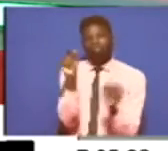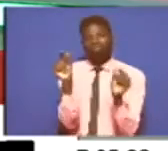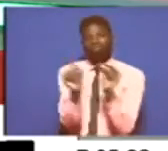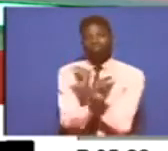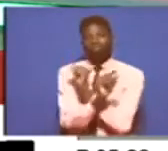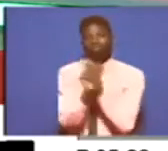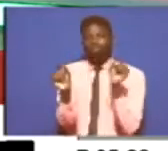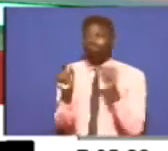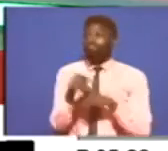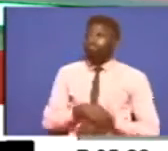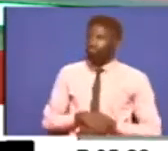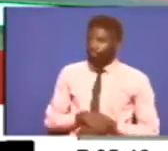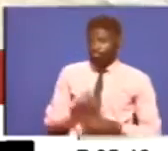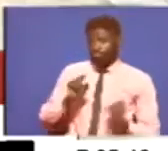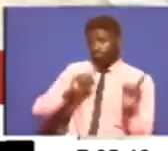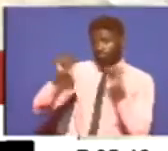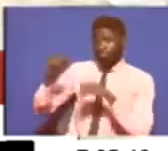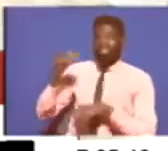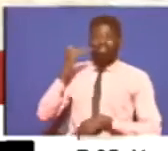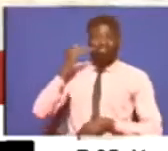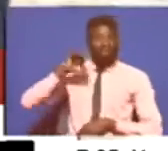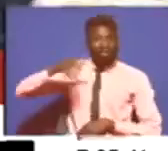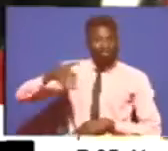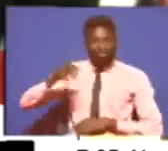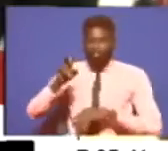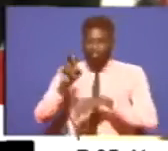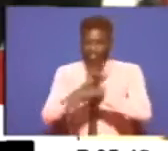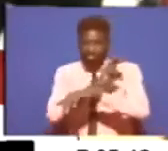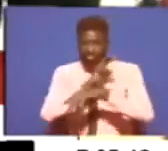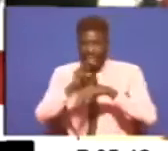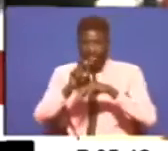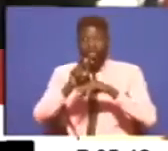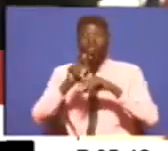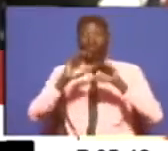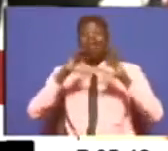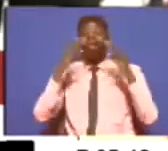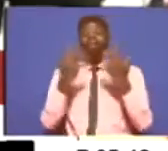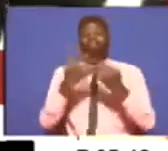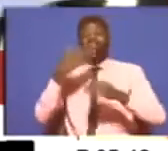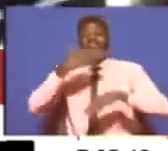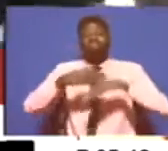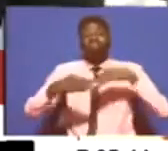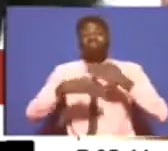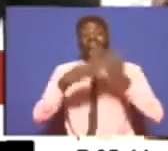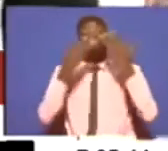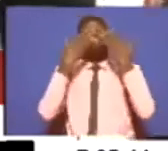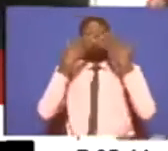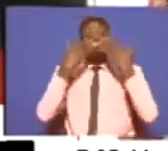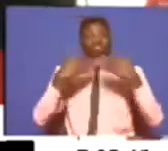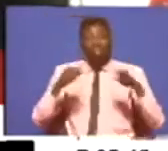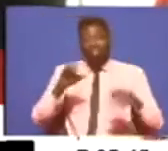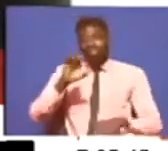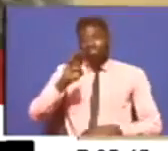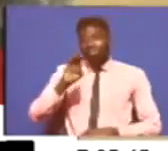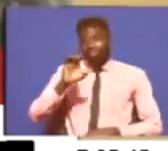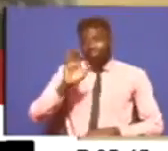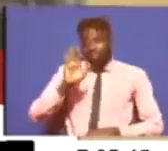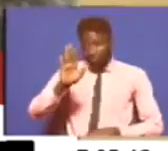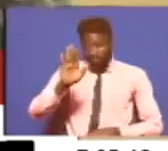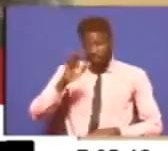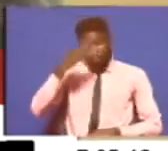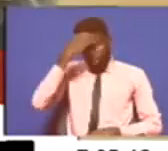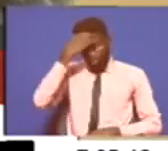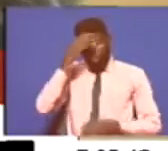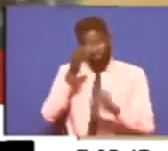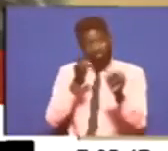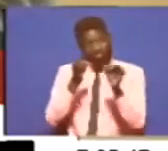Siaya alipokuwa akikagua madarasa ya mfumo wa CBC yaliyokamilika katika shule mbalimbali, Magoha alidokeza kwamba serikali imetenga